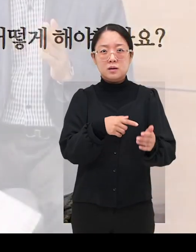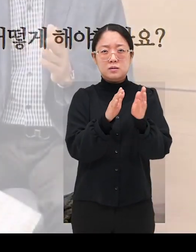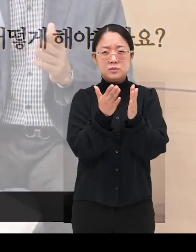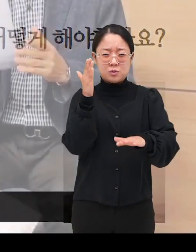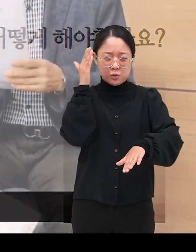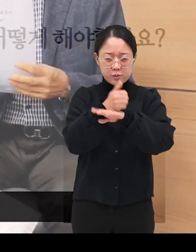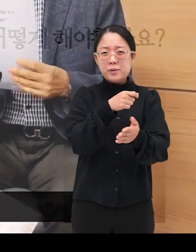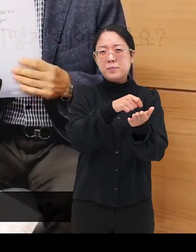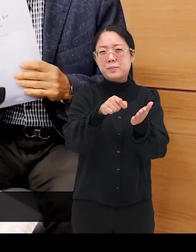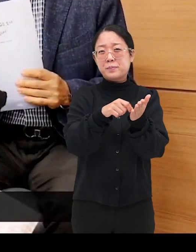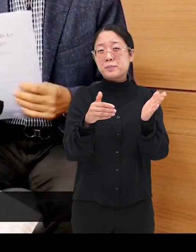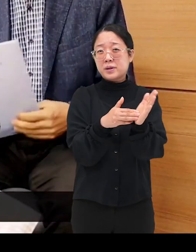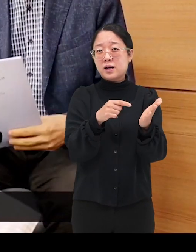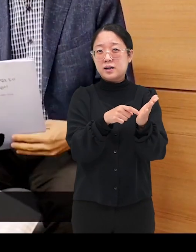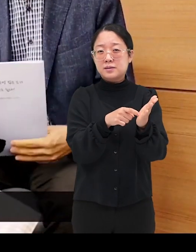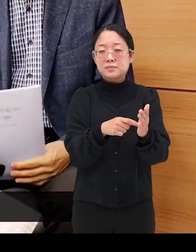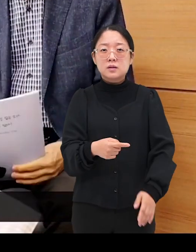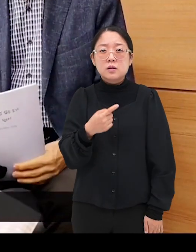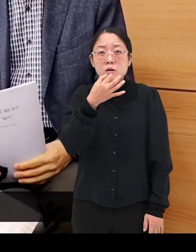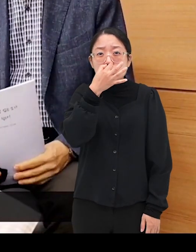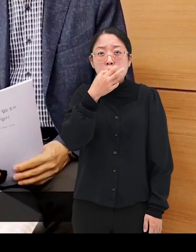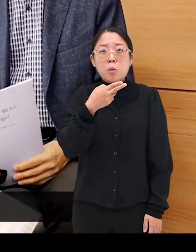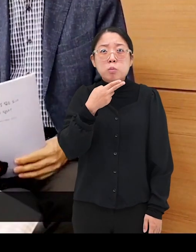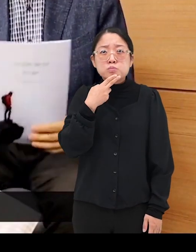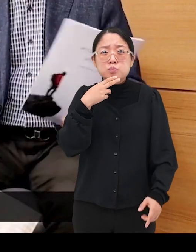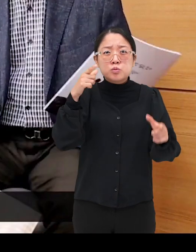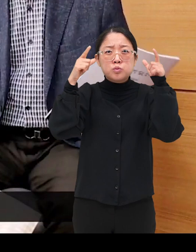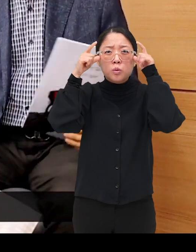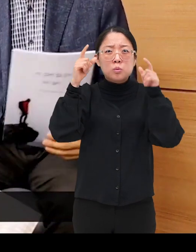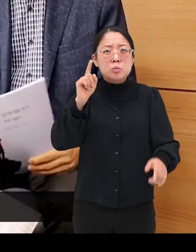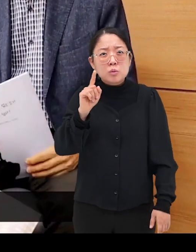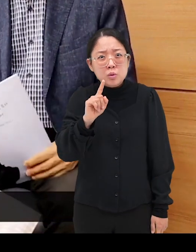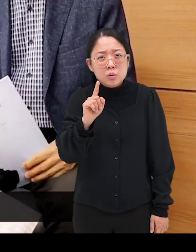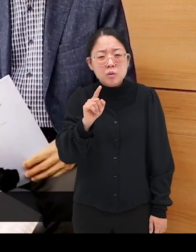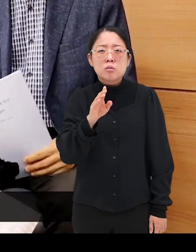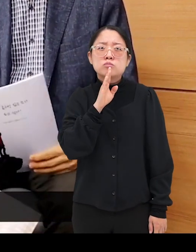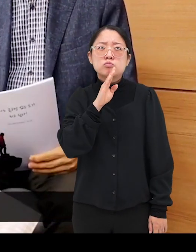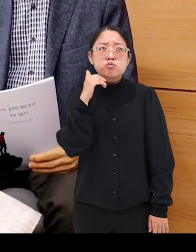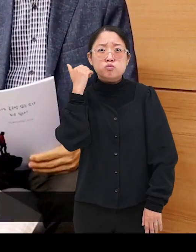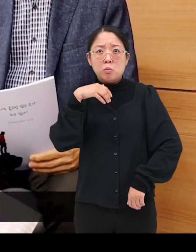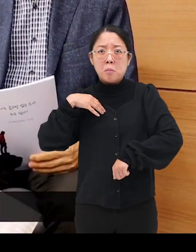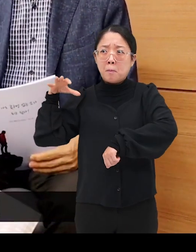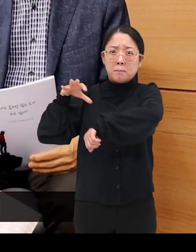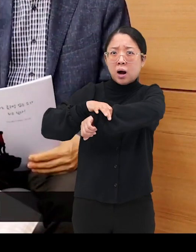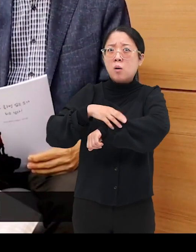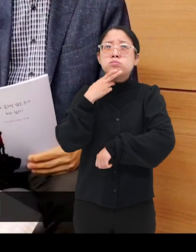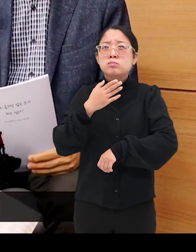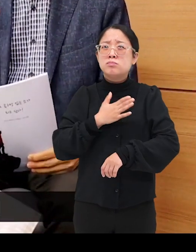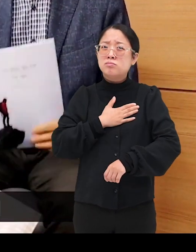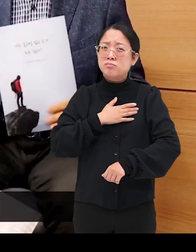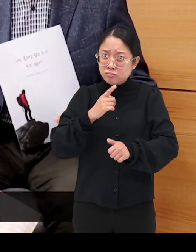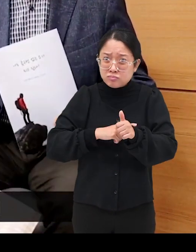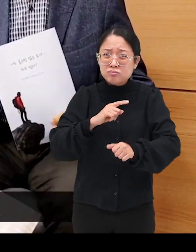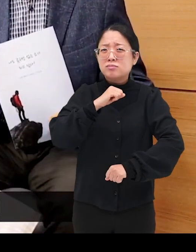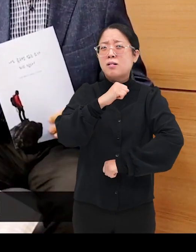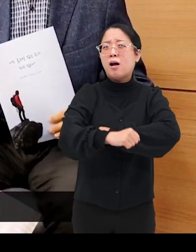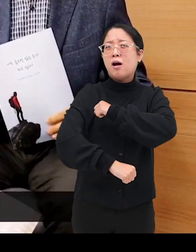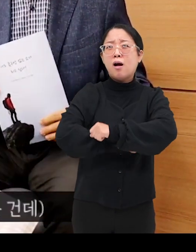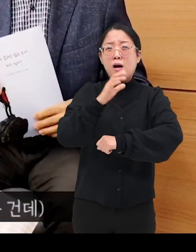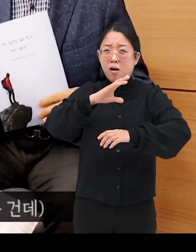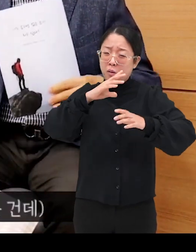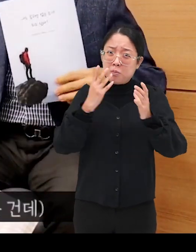이 책의 어떤 결론에서 얘기했는데 콧구멍 없는 소라는 것은 누가 나를 구속하지 못하는 그런